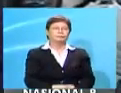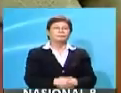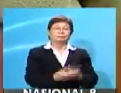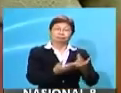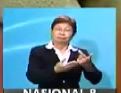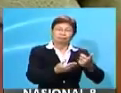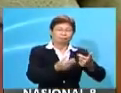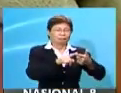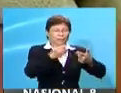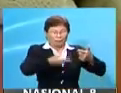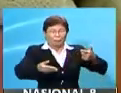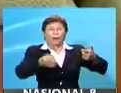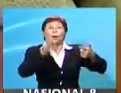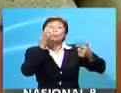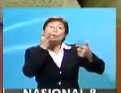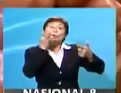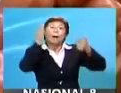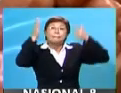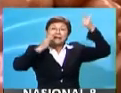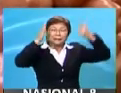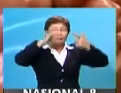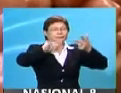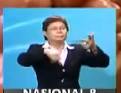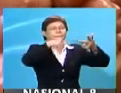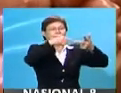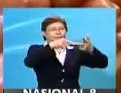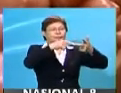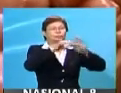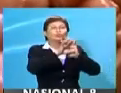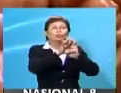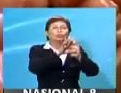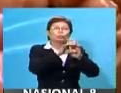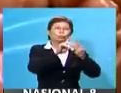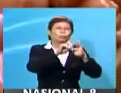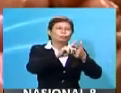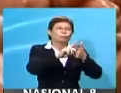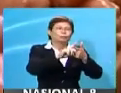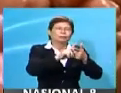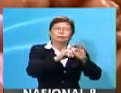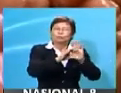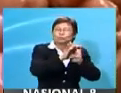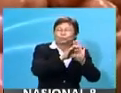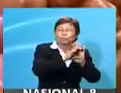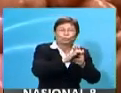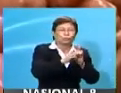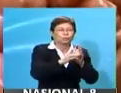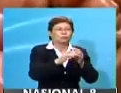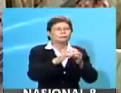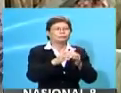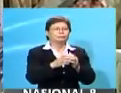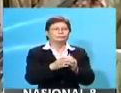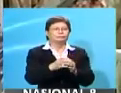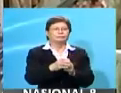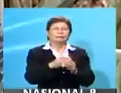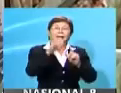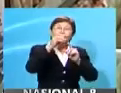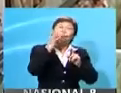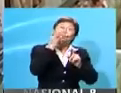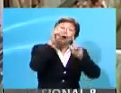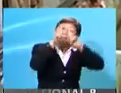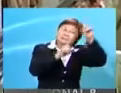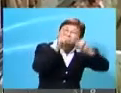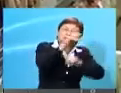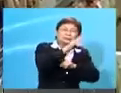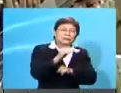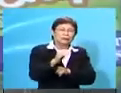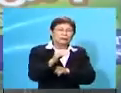buah-buahan tempatan seperti belimbing dan